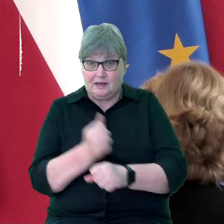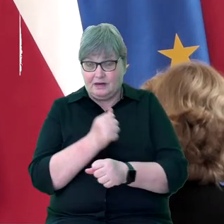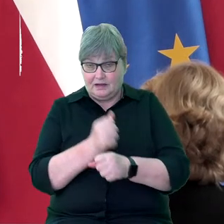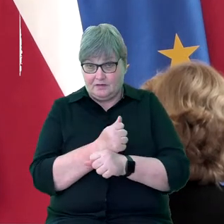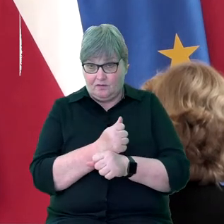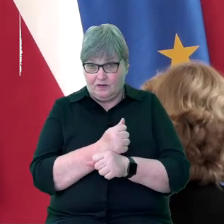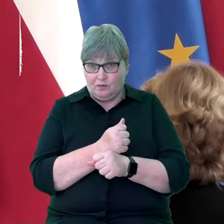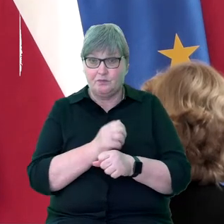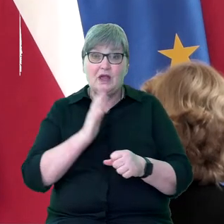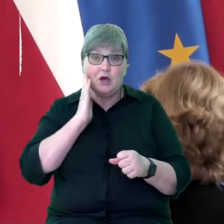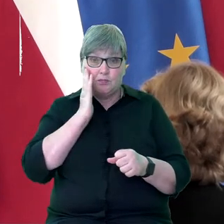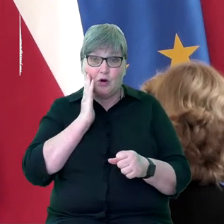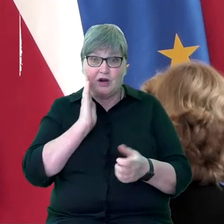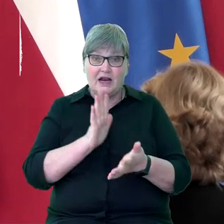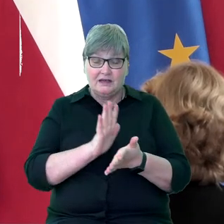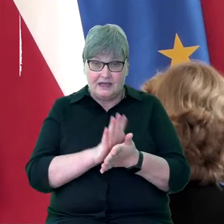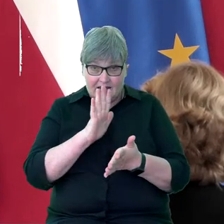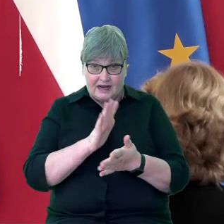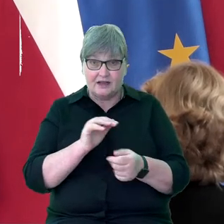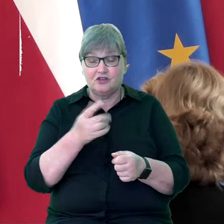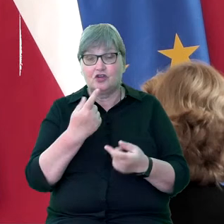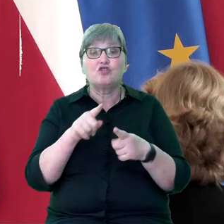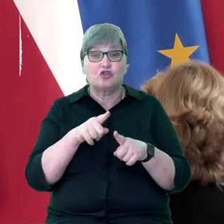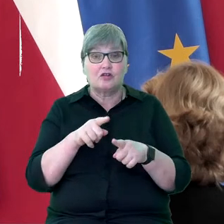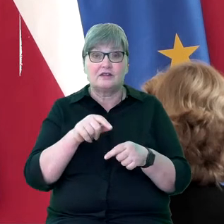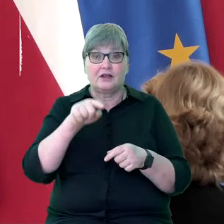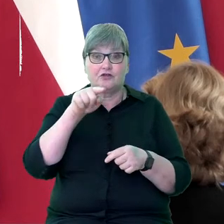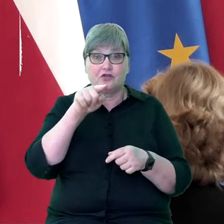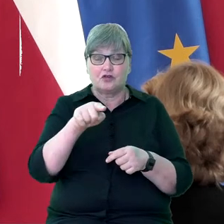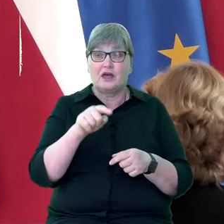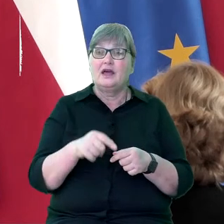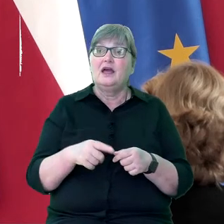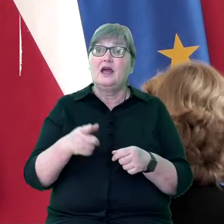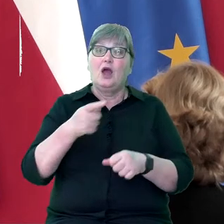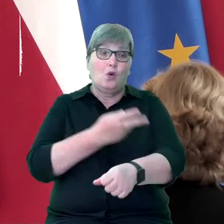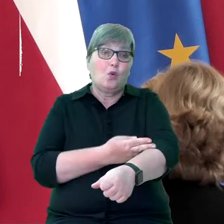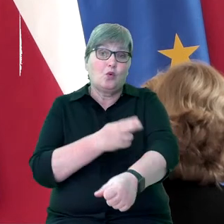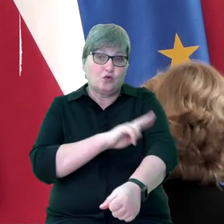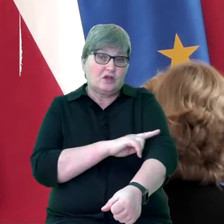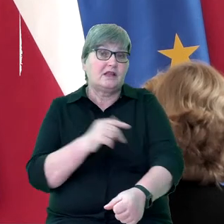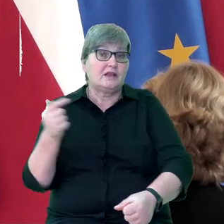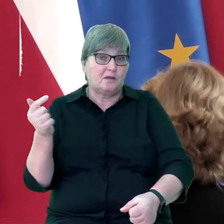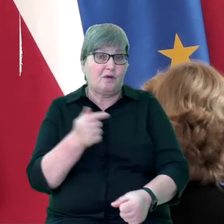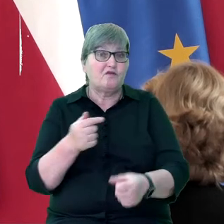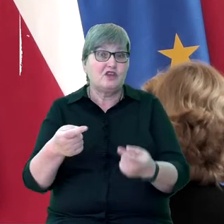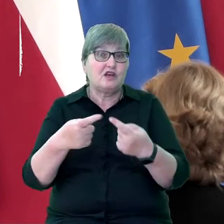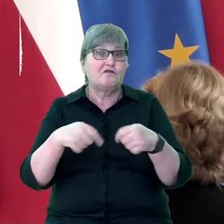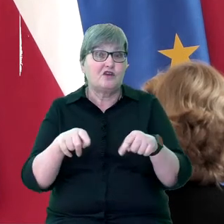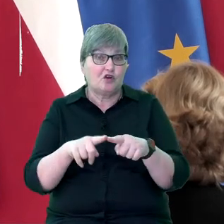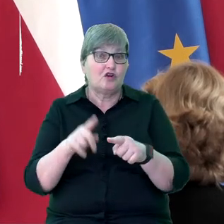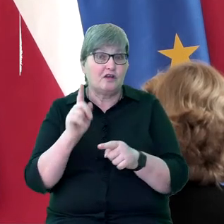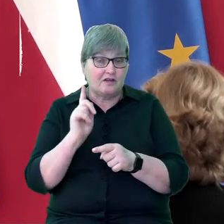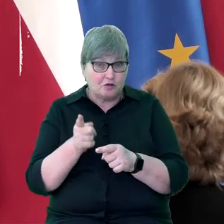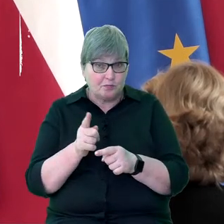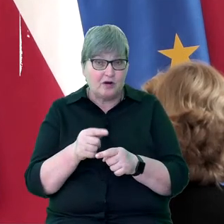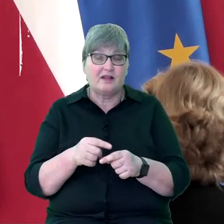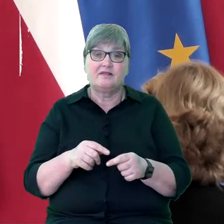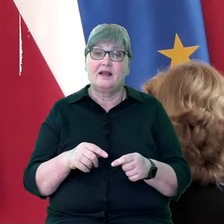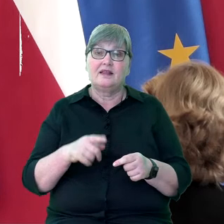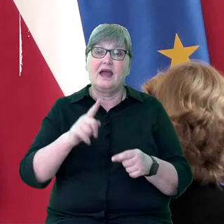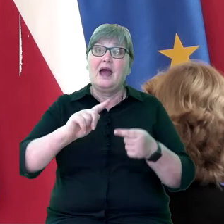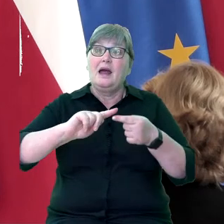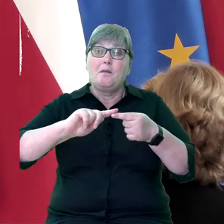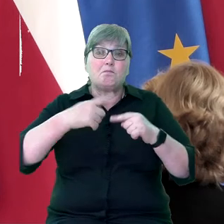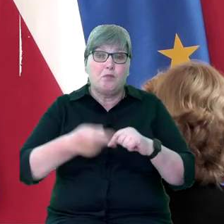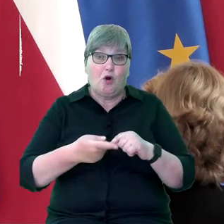charakter oznaczał zaś, że urzędnik powinien być dyspozycyjny w razie potrzeby, także poza godzinami służbowymi.